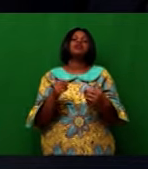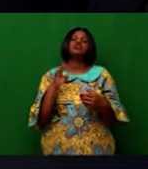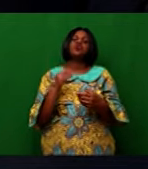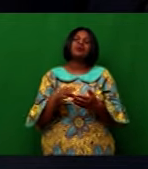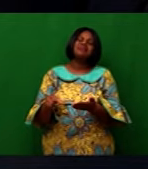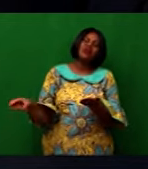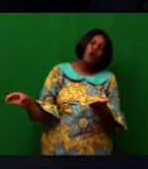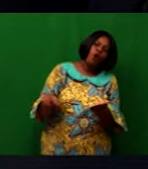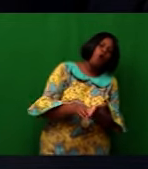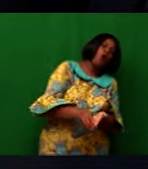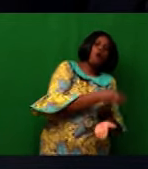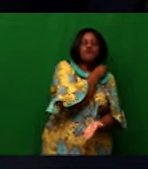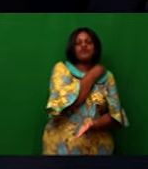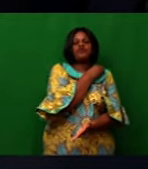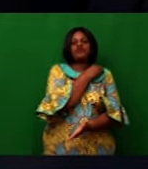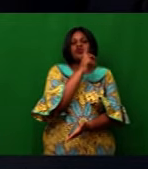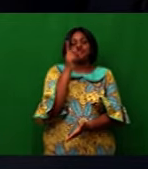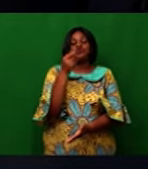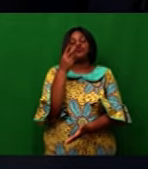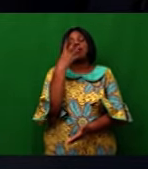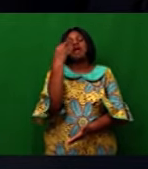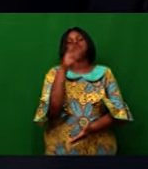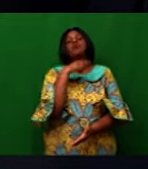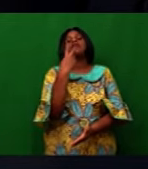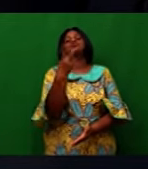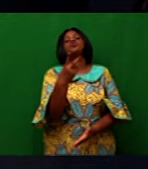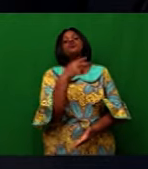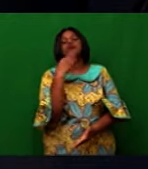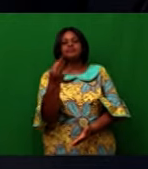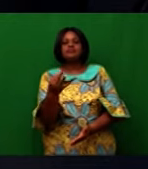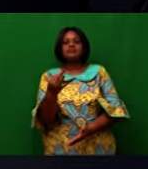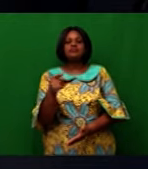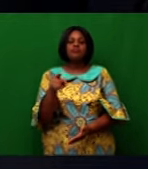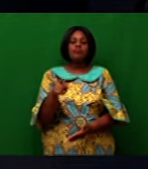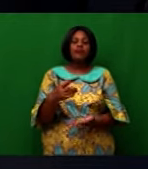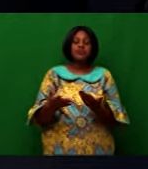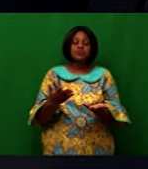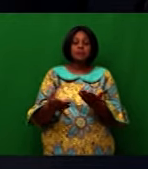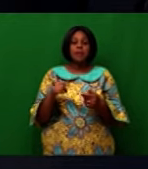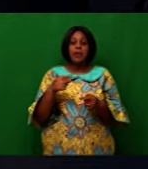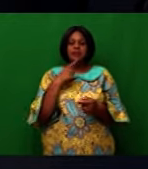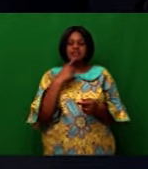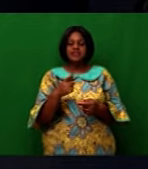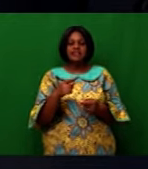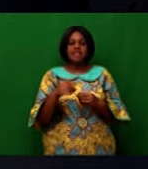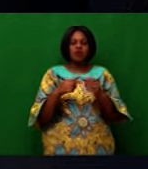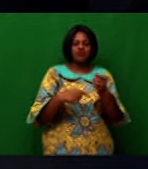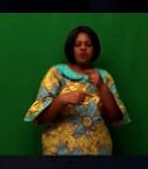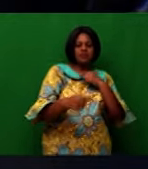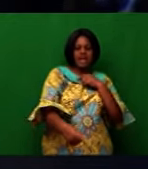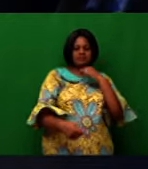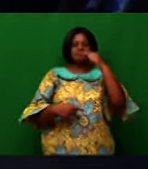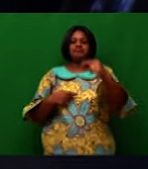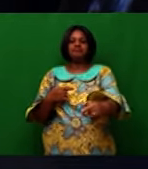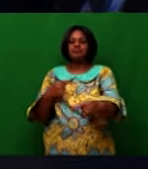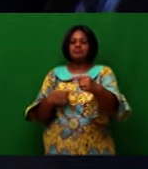nekuti chikaranga chedu chinoti panotsika remberi ndo panotsika reshure iye zvoti hakuti reshure raakujamba